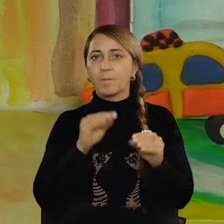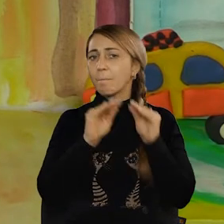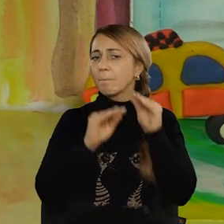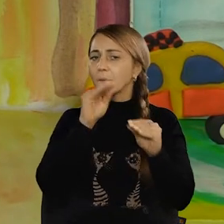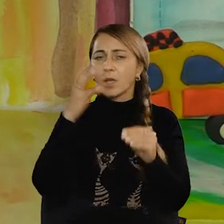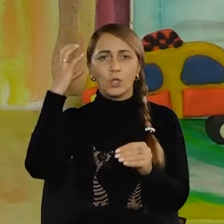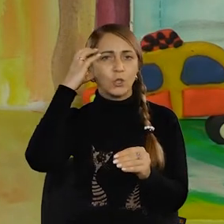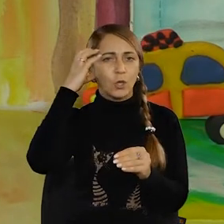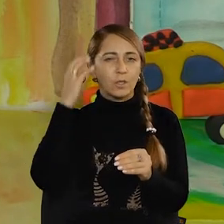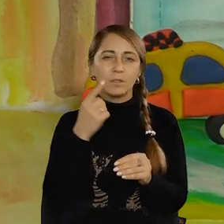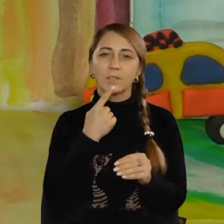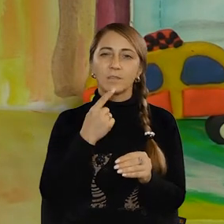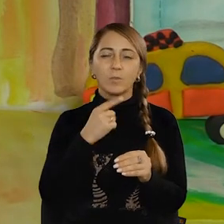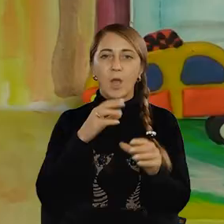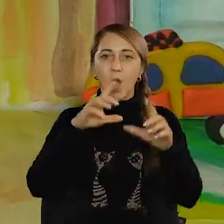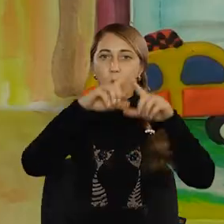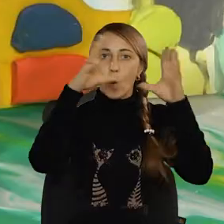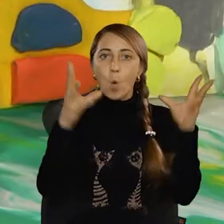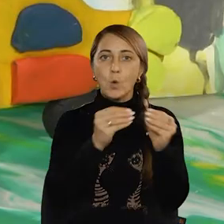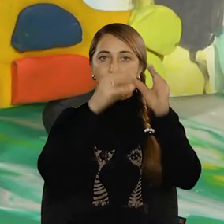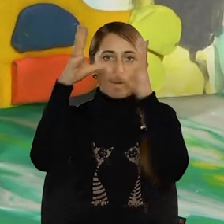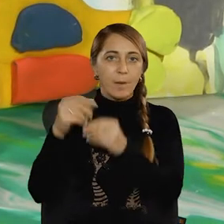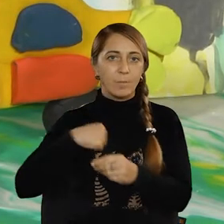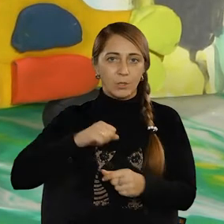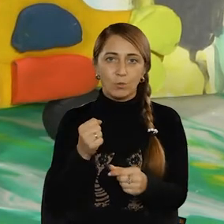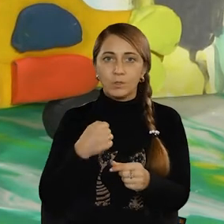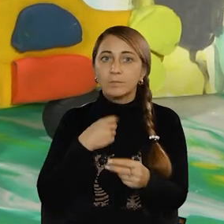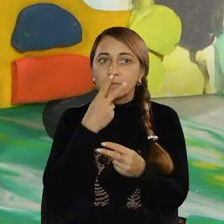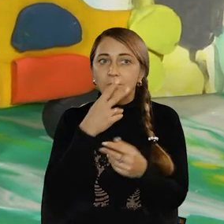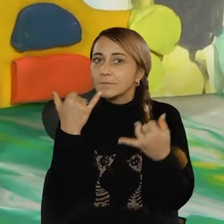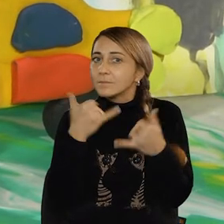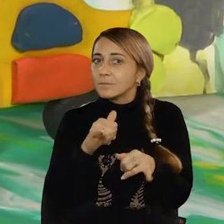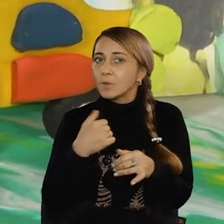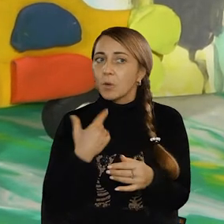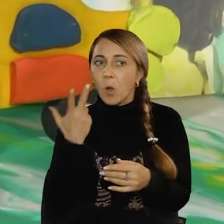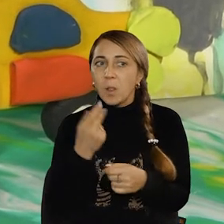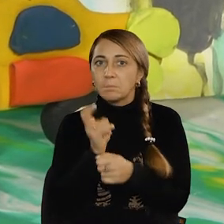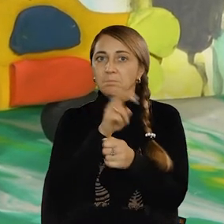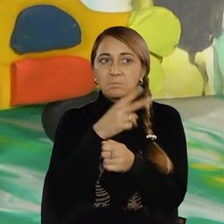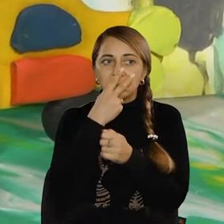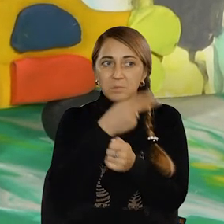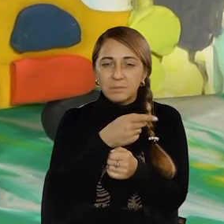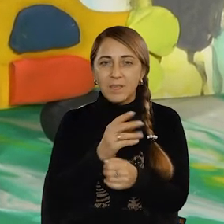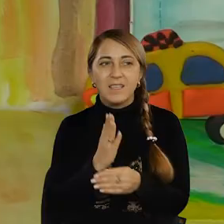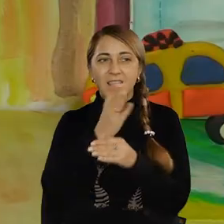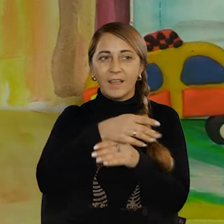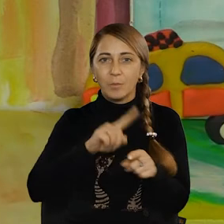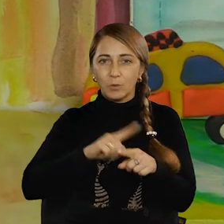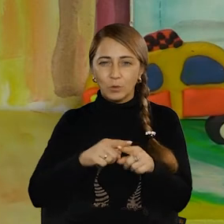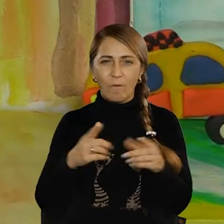прикрашена чорно-червоними кульками. Ми з друзями аж оторопіли, коли до нього підійшли. «Зайдемо до